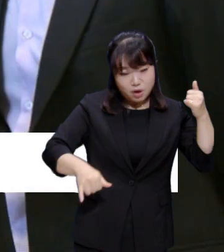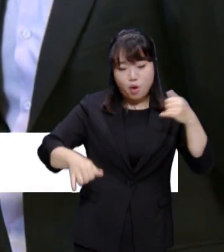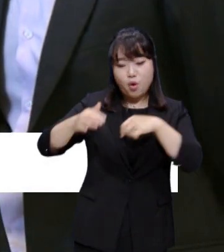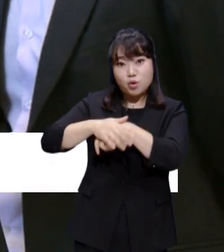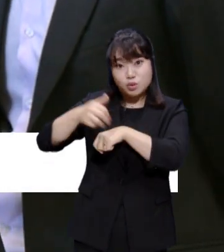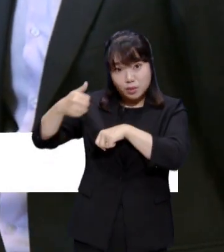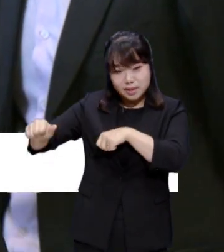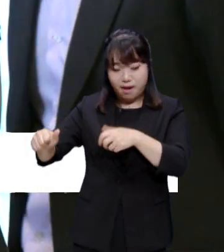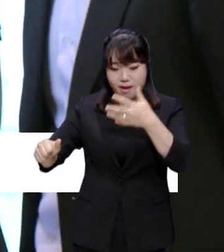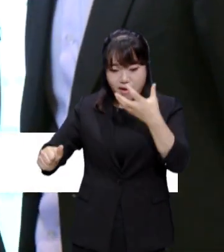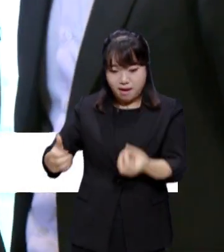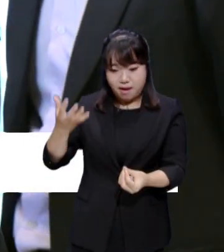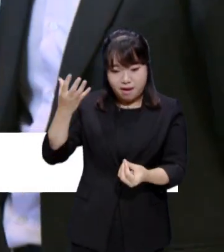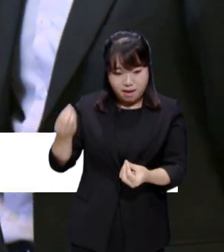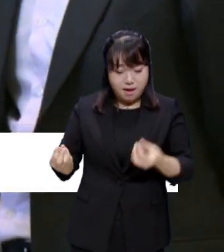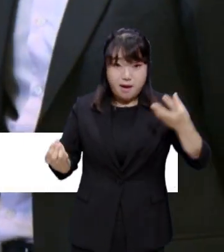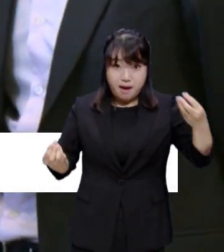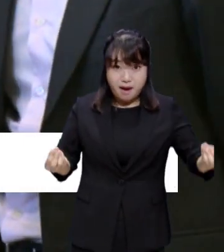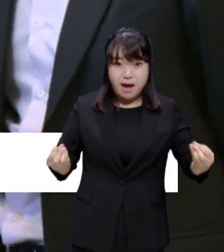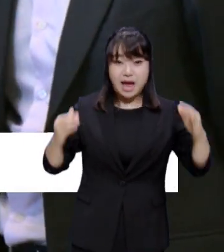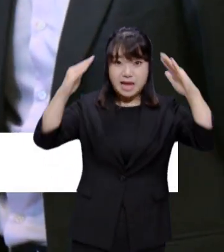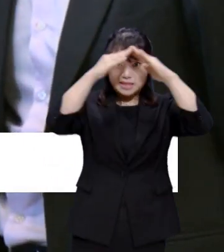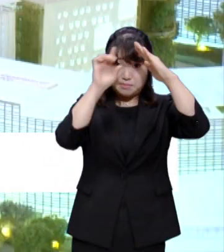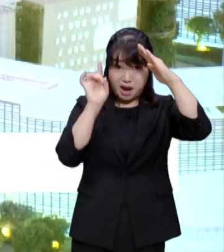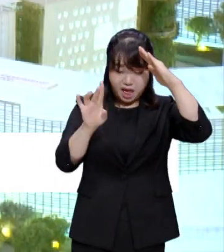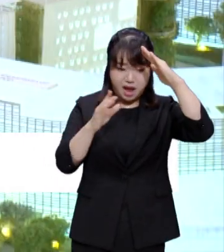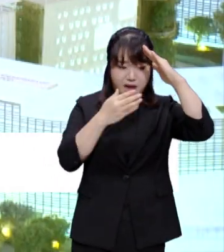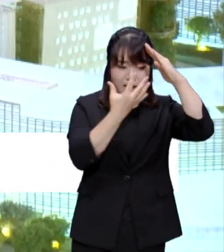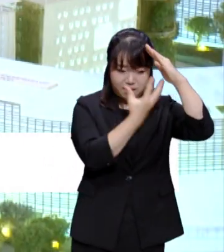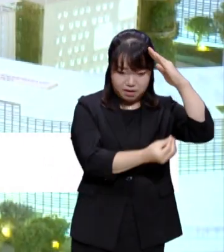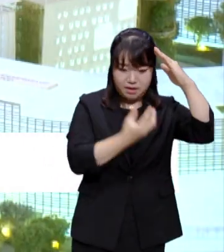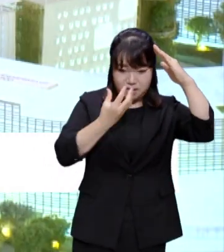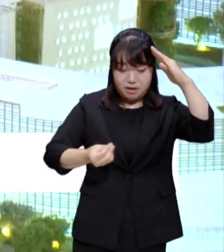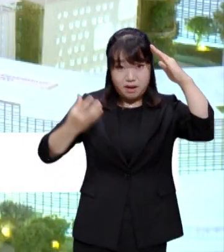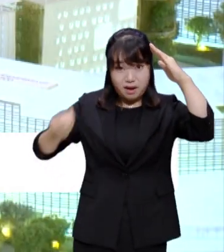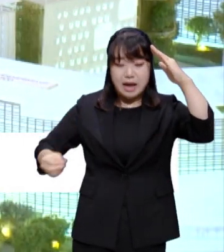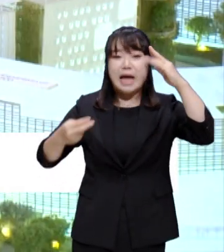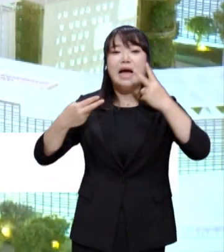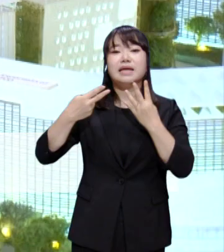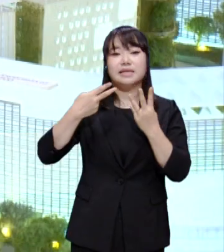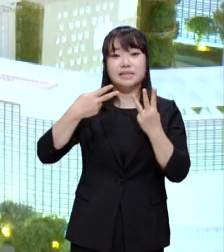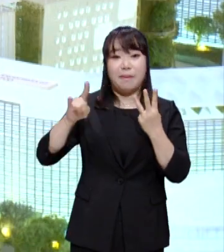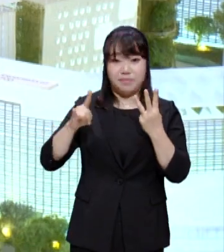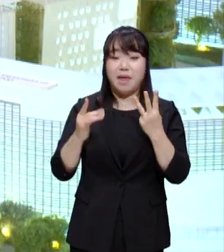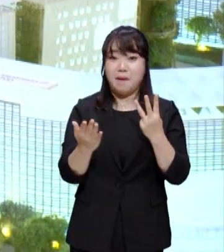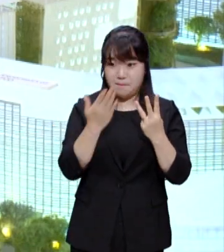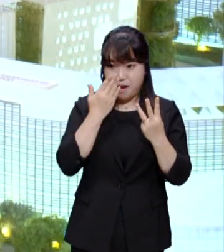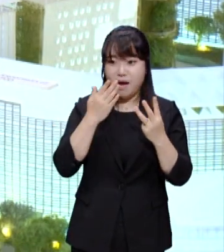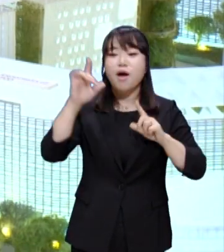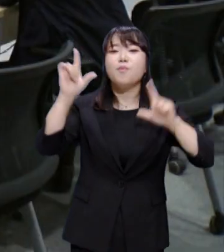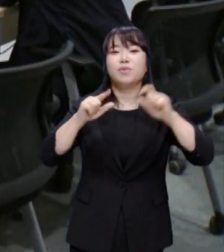등을 통해 한 지붕 두 가족처럼 거주할 수 있는 3대 거주형 주택으로 나눌 수 있습니다.